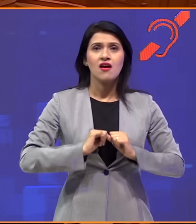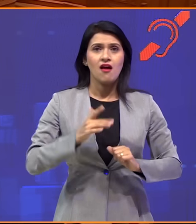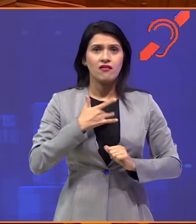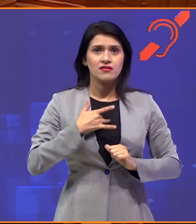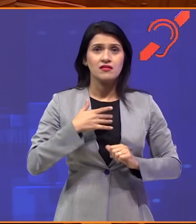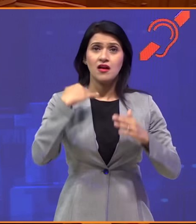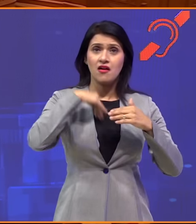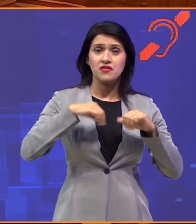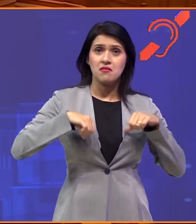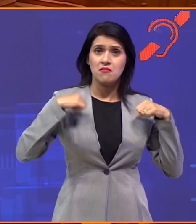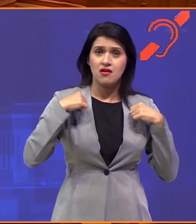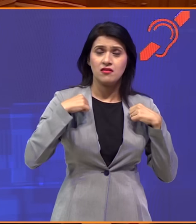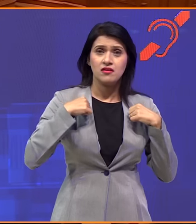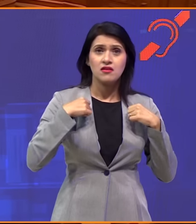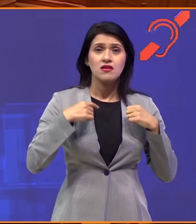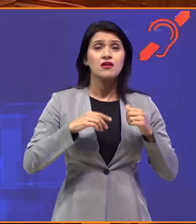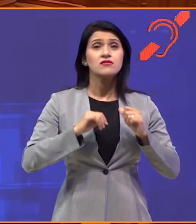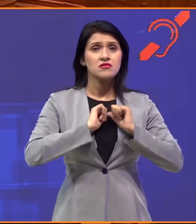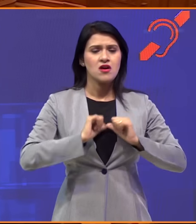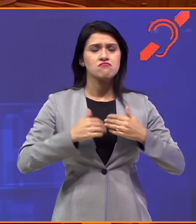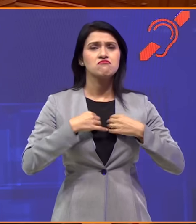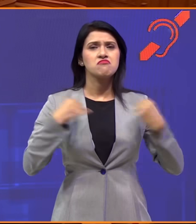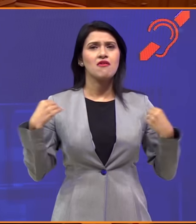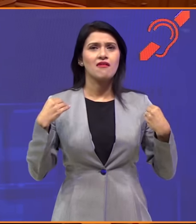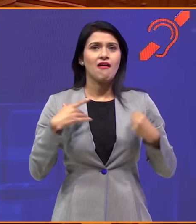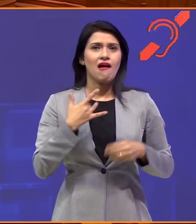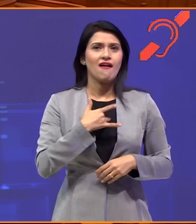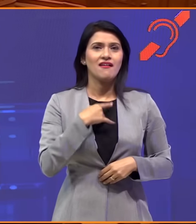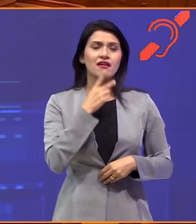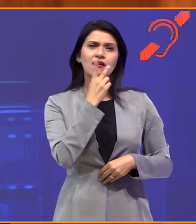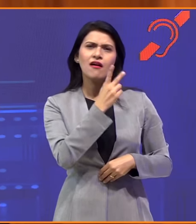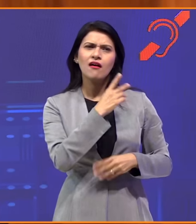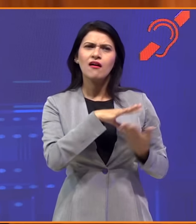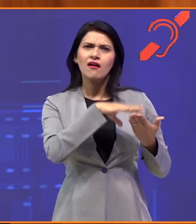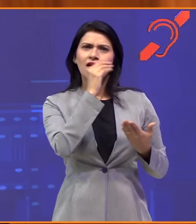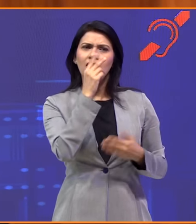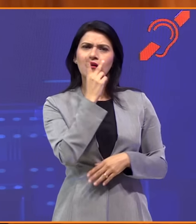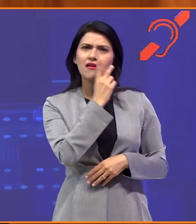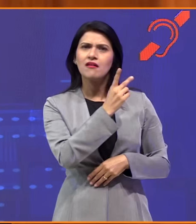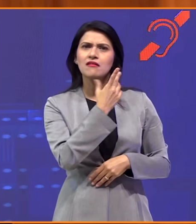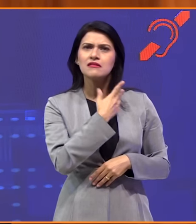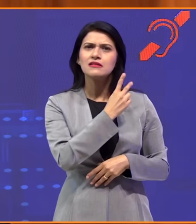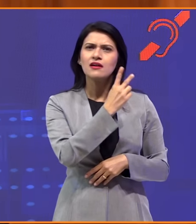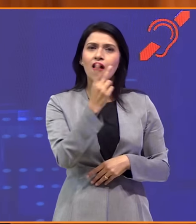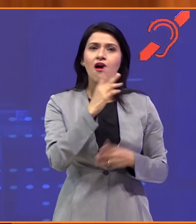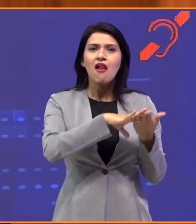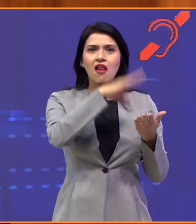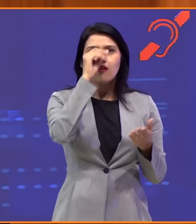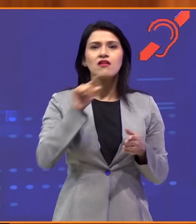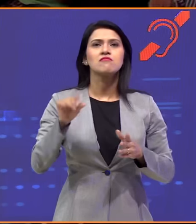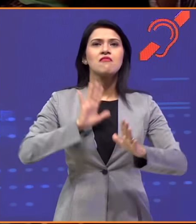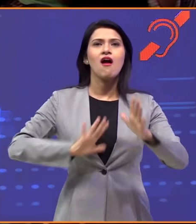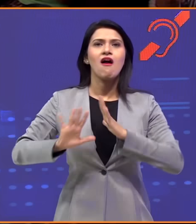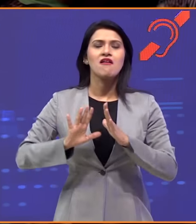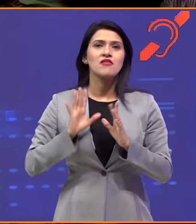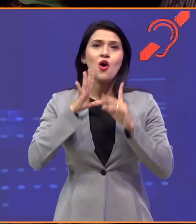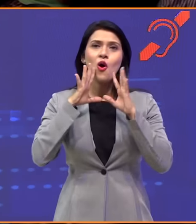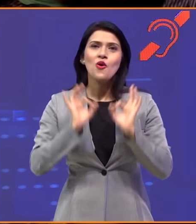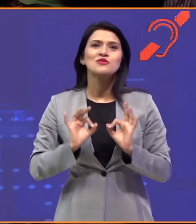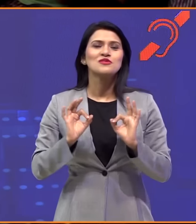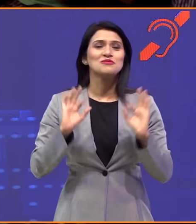बनियान पहनता था और शर्ट उसके खुले रहते थे तो तो वो जो पूरा वो पूरी जिंदगी थी वो मुझे काम आई उसने मुझे करियर